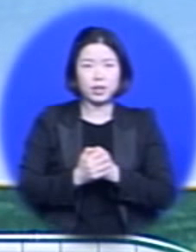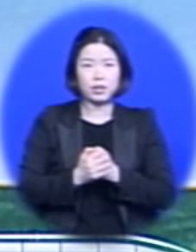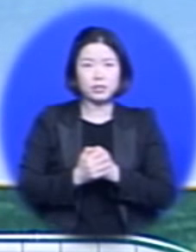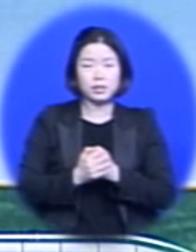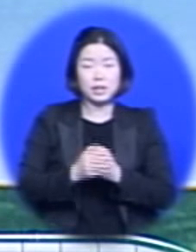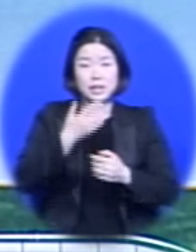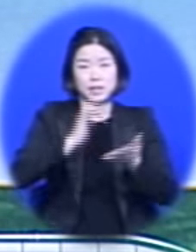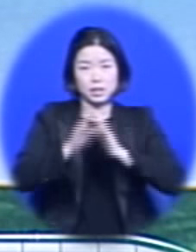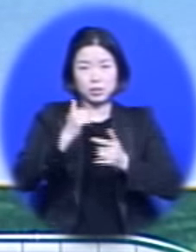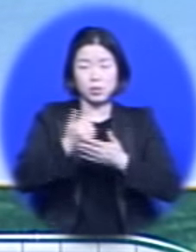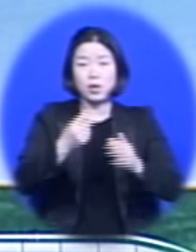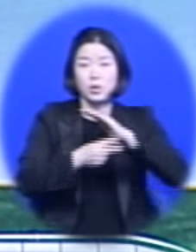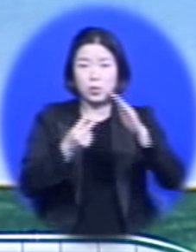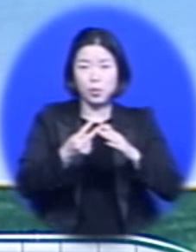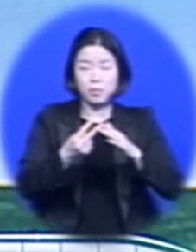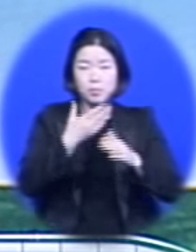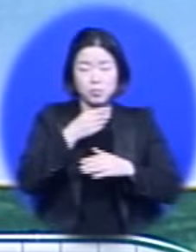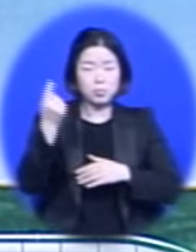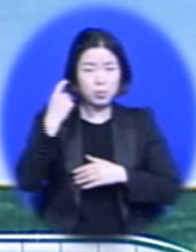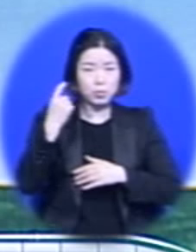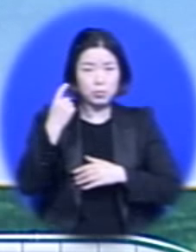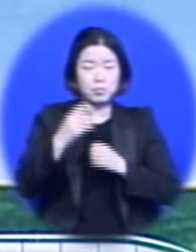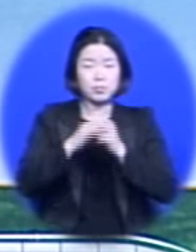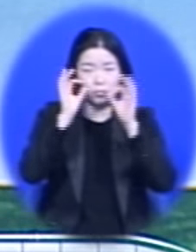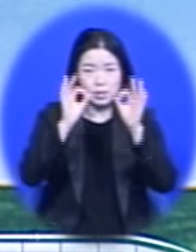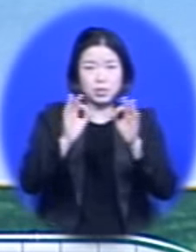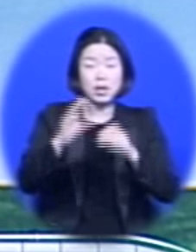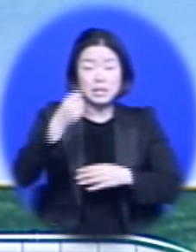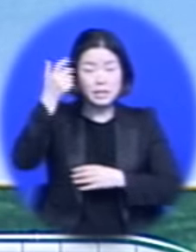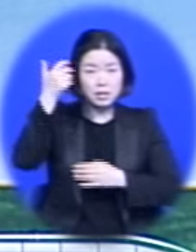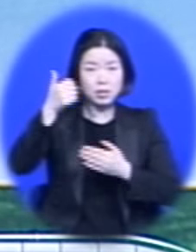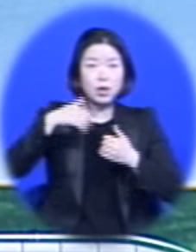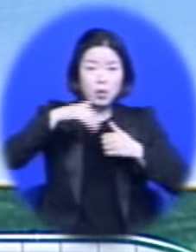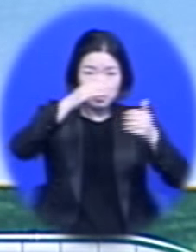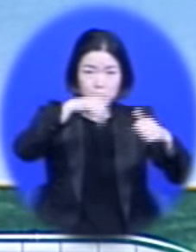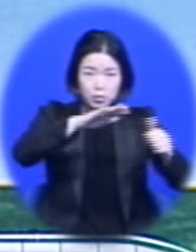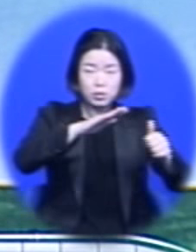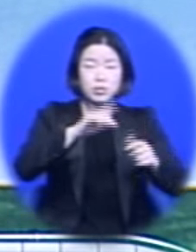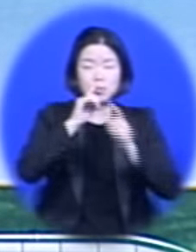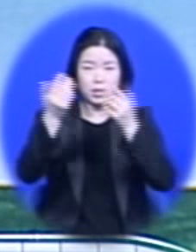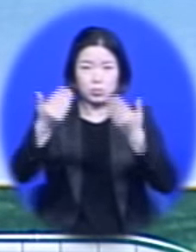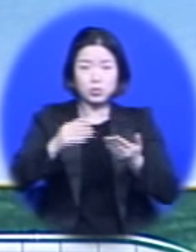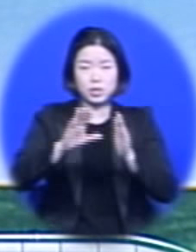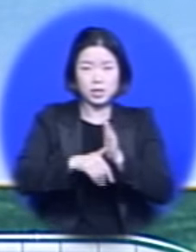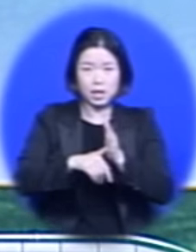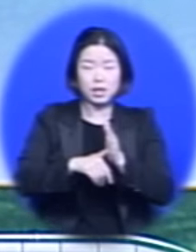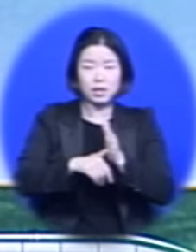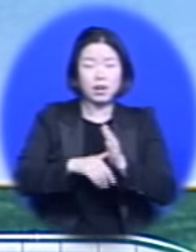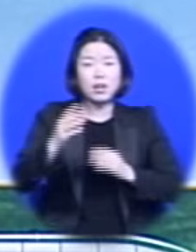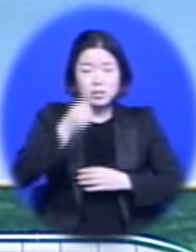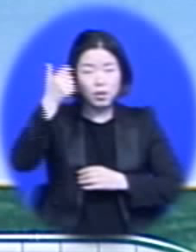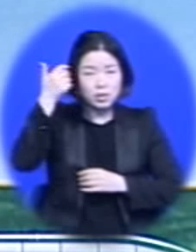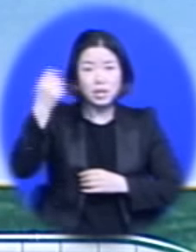예수님께서도 요한복음 14장에서 성령을 보내주실 것에 대한 약속을 하시면서 성령이 임하신 사람은 어떤